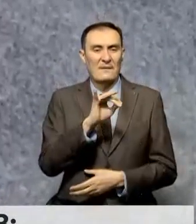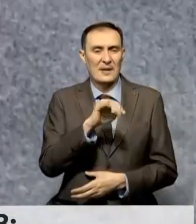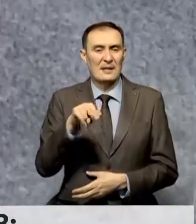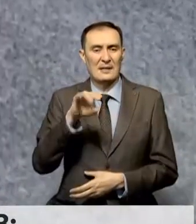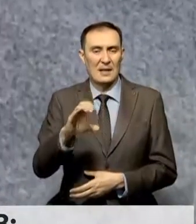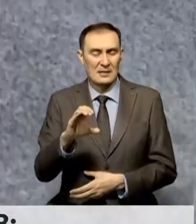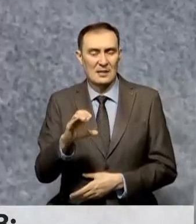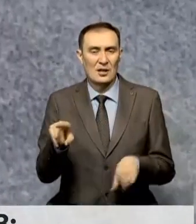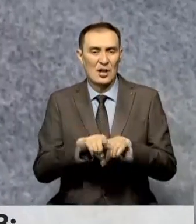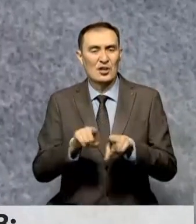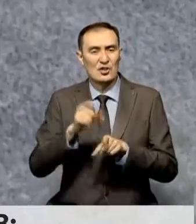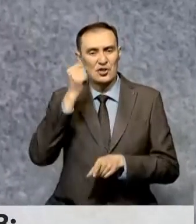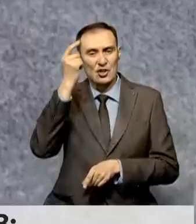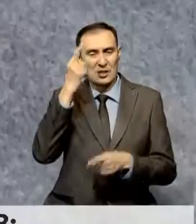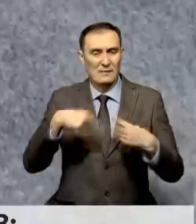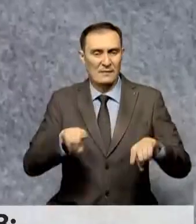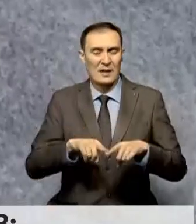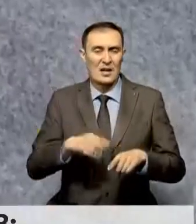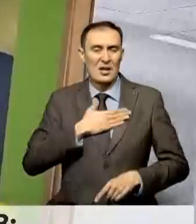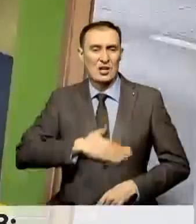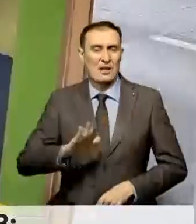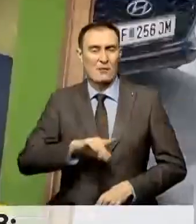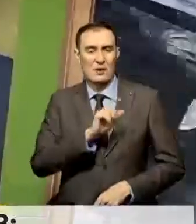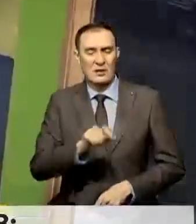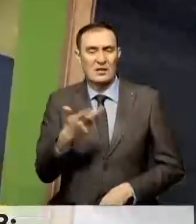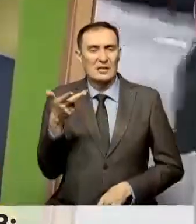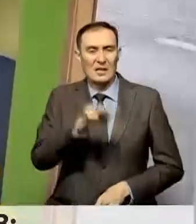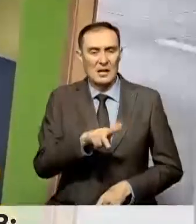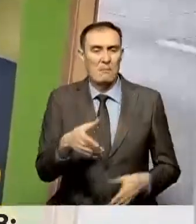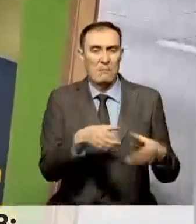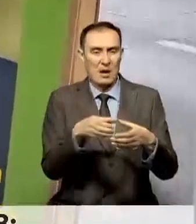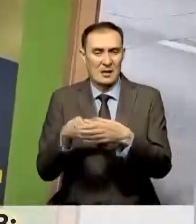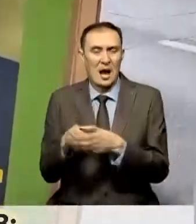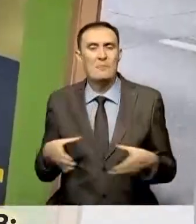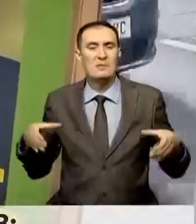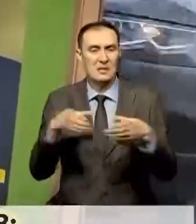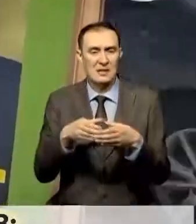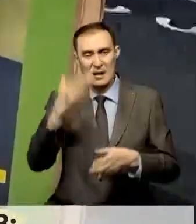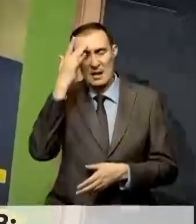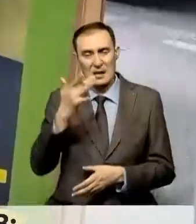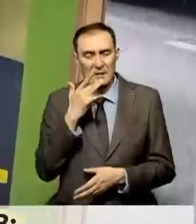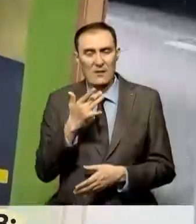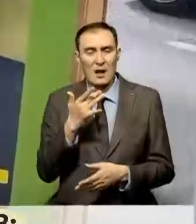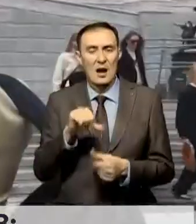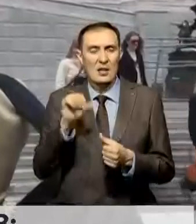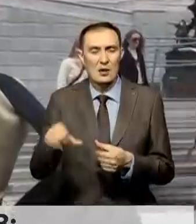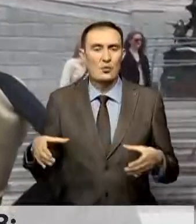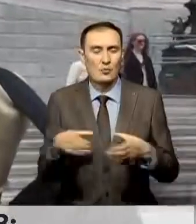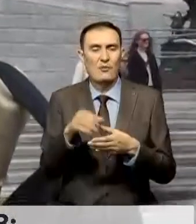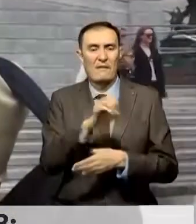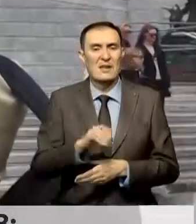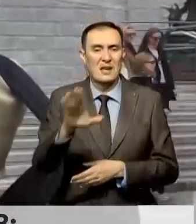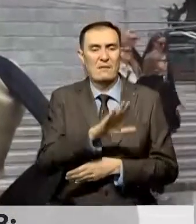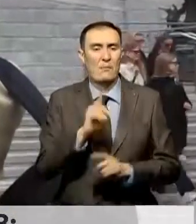взгляды. Вместе с чешским движением «Акция недовольных граждан» все три партии даже объединились в июне в отдельную политическую группу